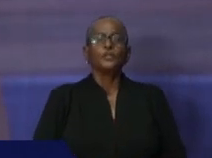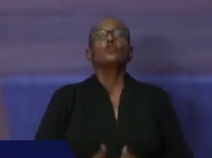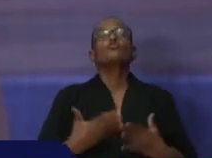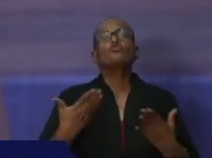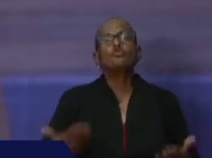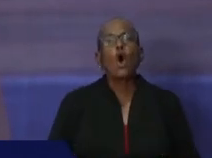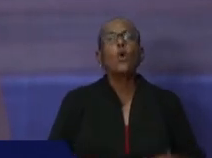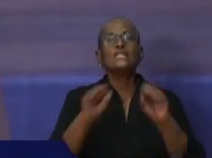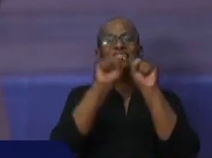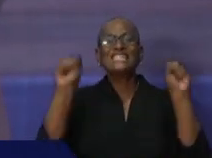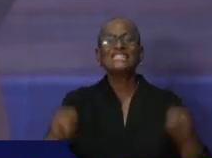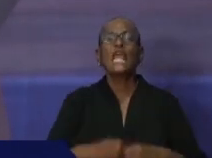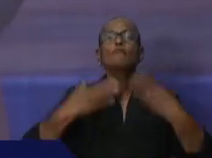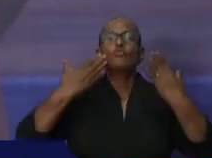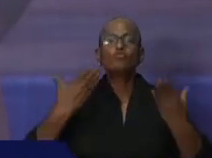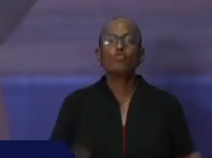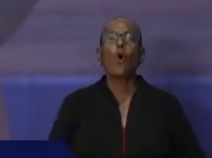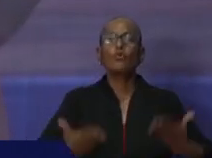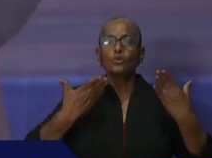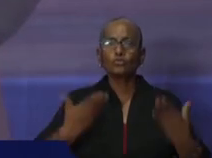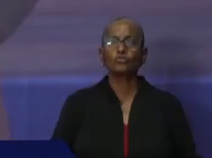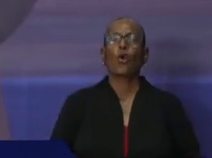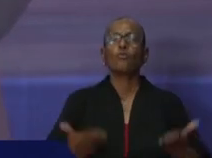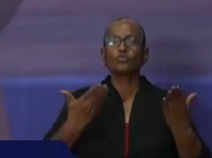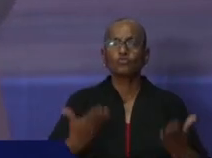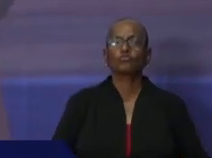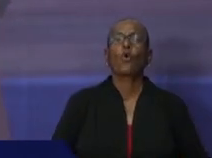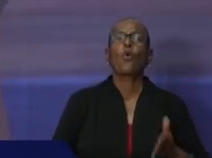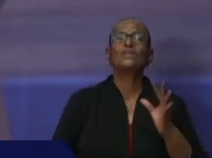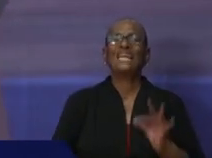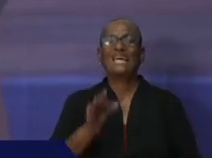Zo werkt het die internationale rechtsorde.